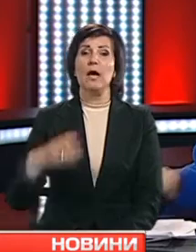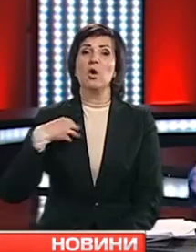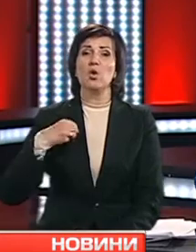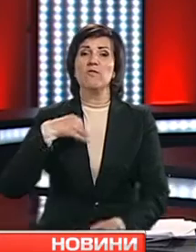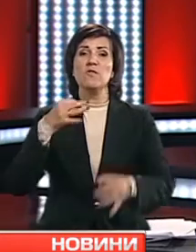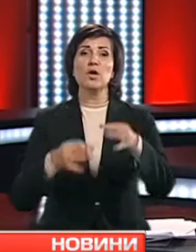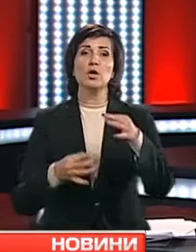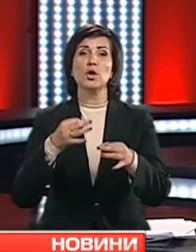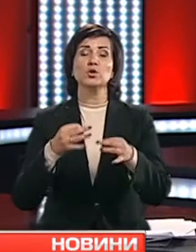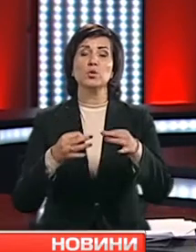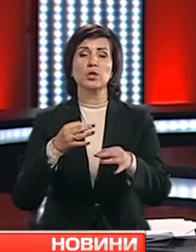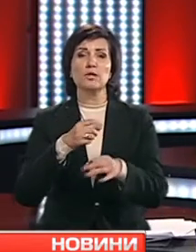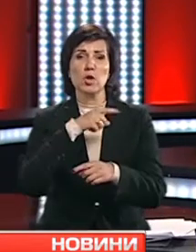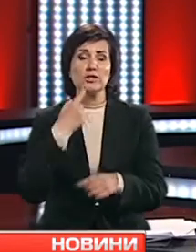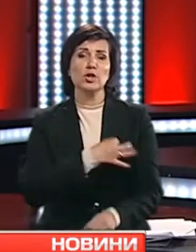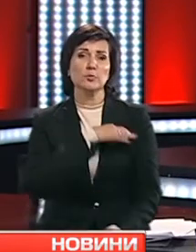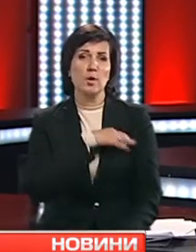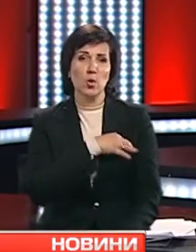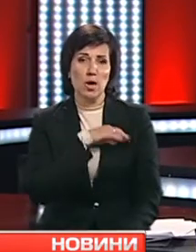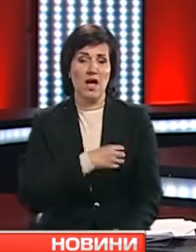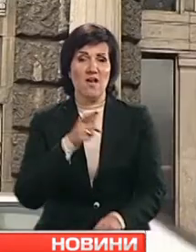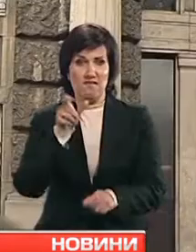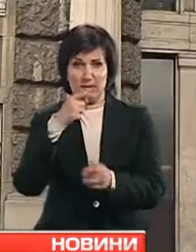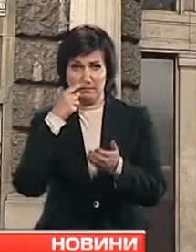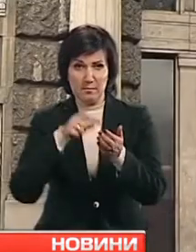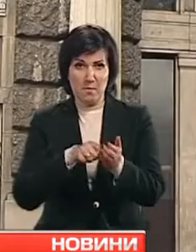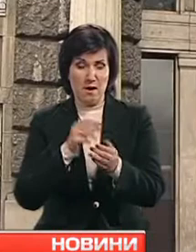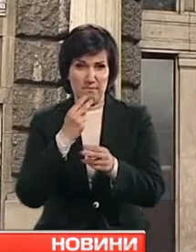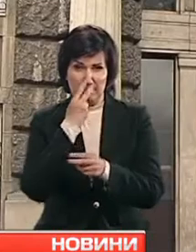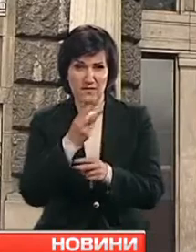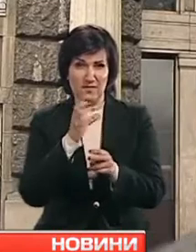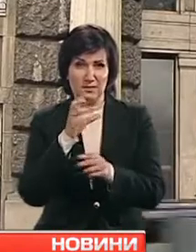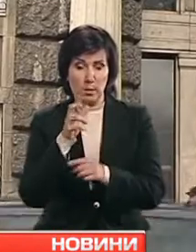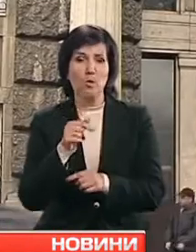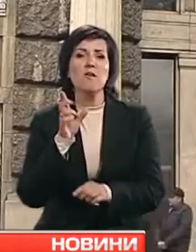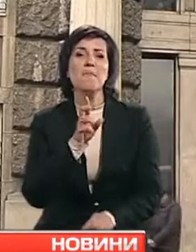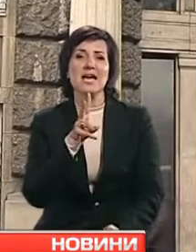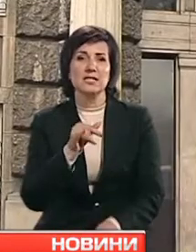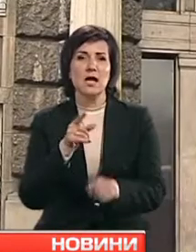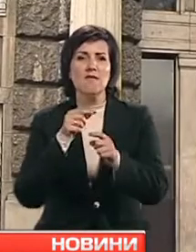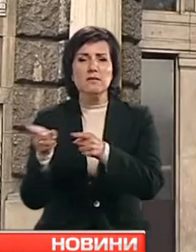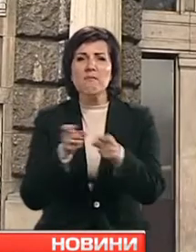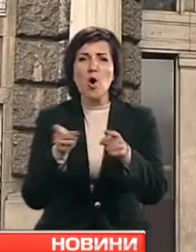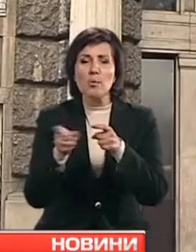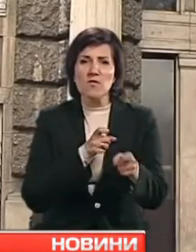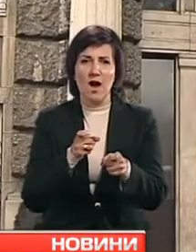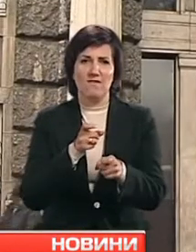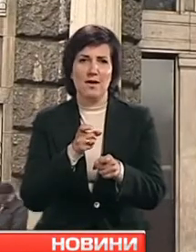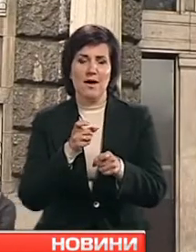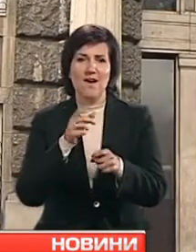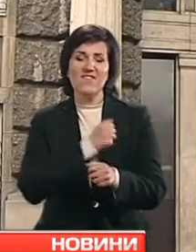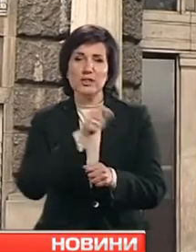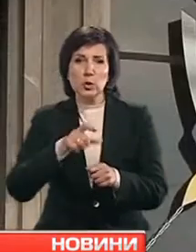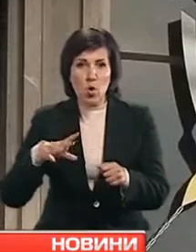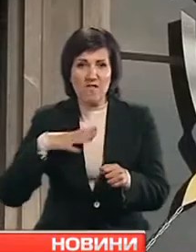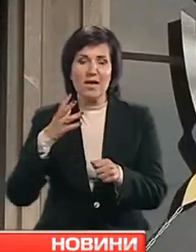У Львові судитимуть російського шпигуна. В поле зору СБУ зловмисник попав ще в березні. Він вербував колишніх військових з метою вивідати державні